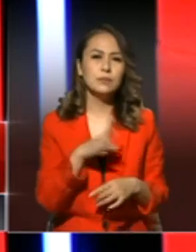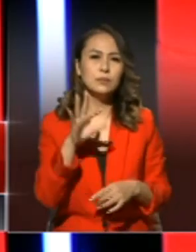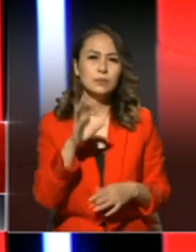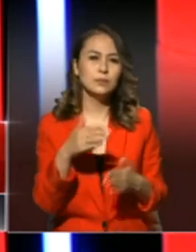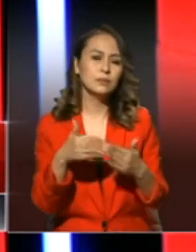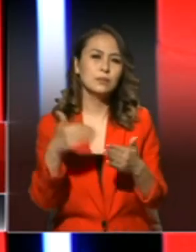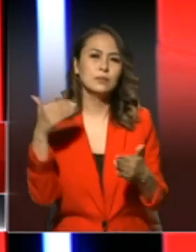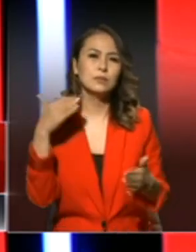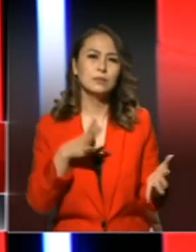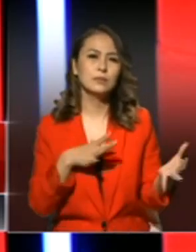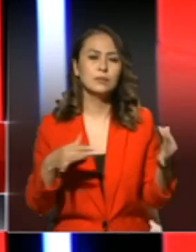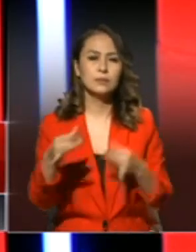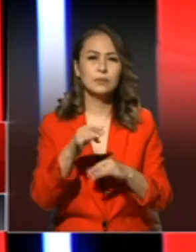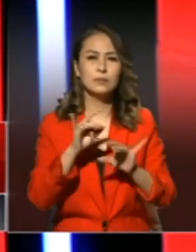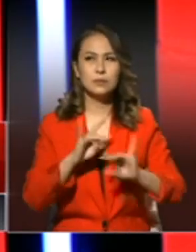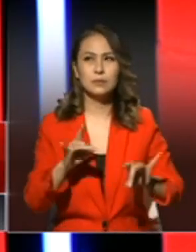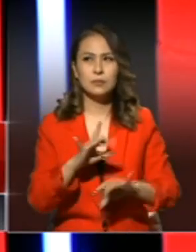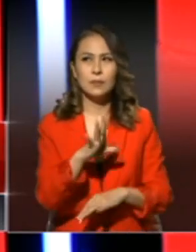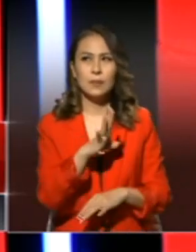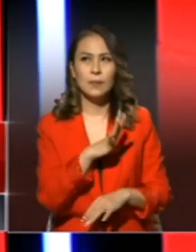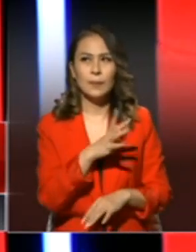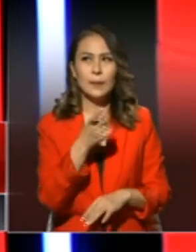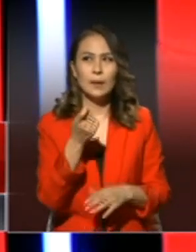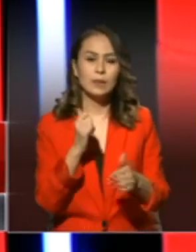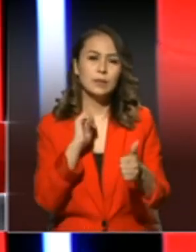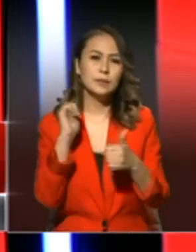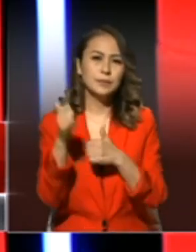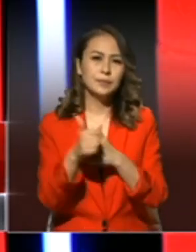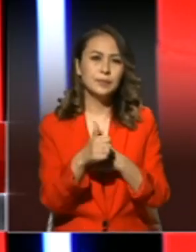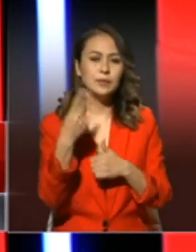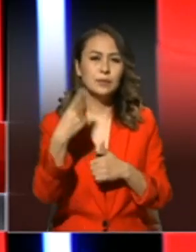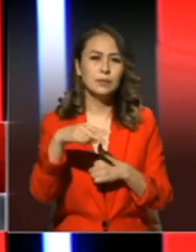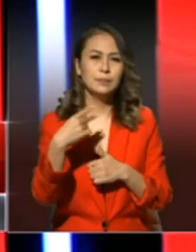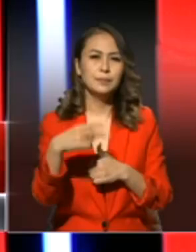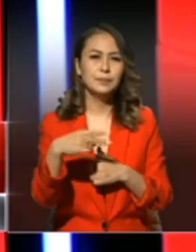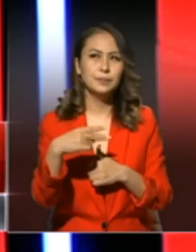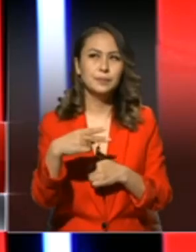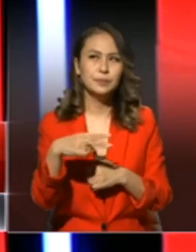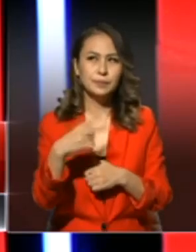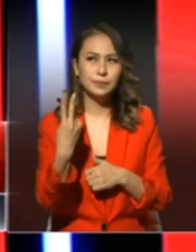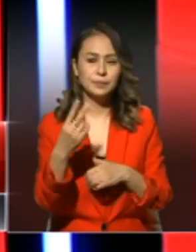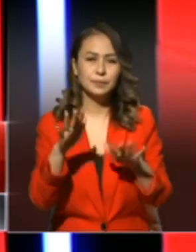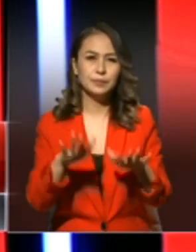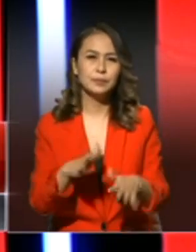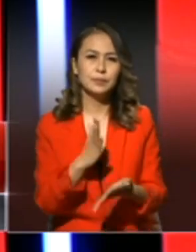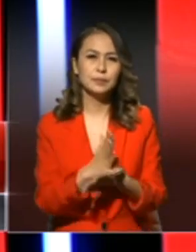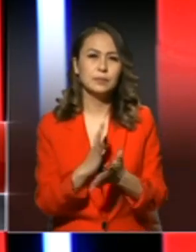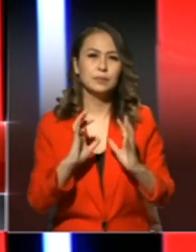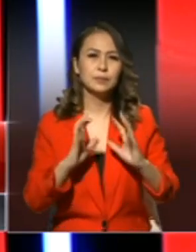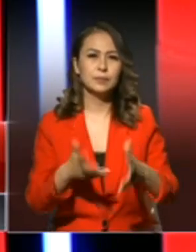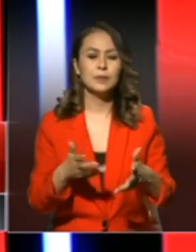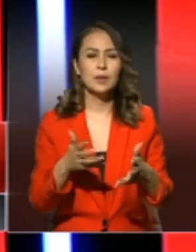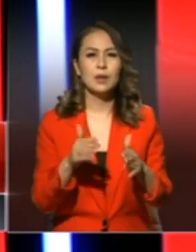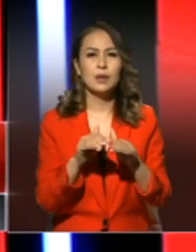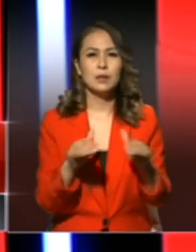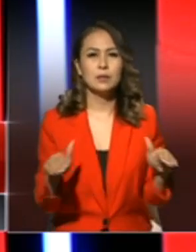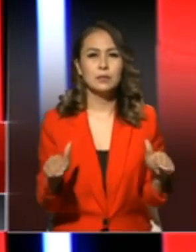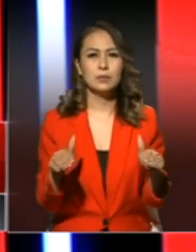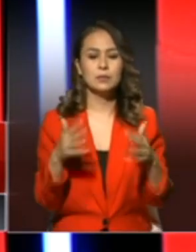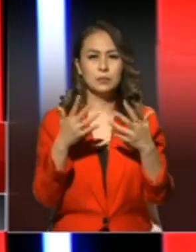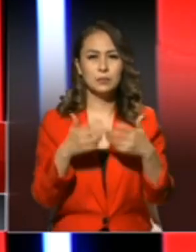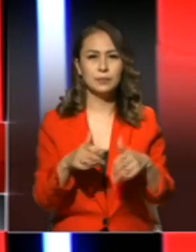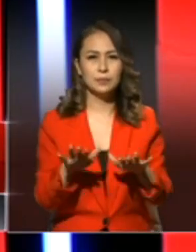Бұл жерде расымен де бізден әлдеқайда алға кеткен деп отырмыз. 22-ші орында екен әлемде рейтинг бойынша. Ол